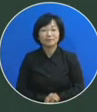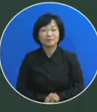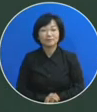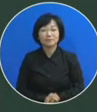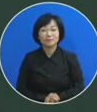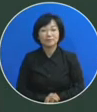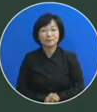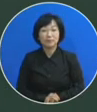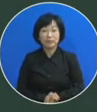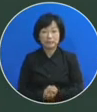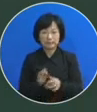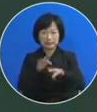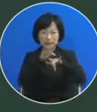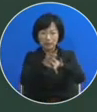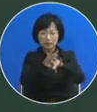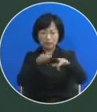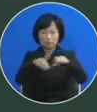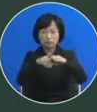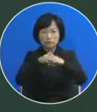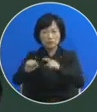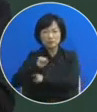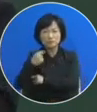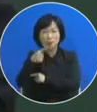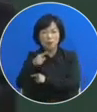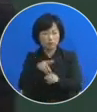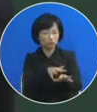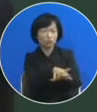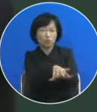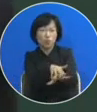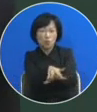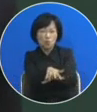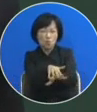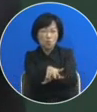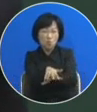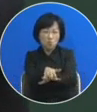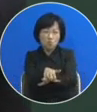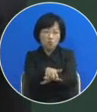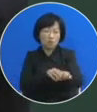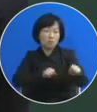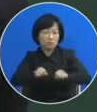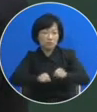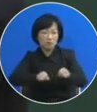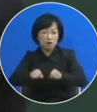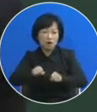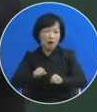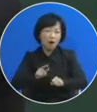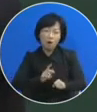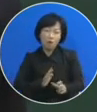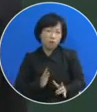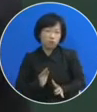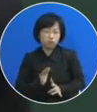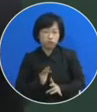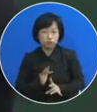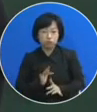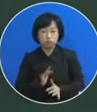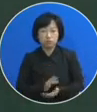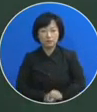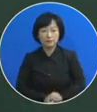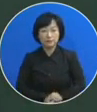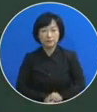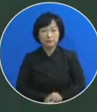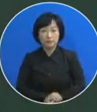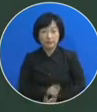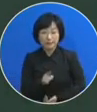모든 조직을 가지고 파고들었습니다. The satanic culture, as I said before, it's plowing into all the systems. 자, 무섭게 되졌어요. It's fearsome right now. 이거 아는